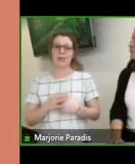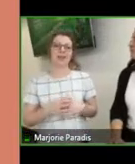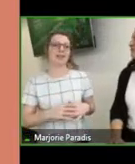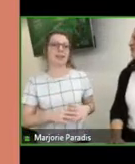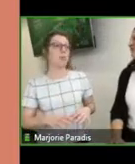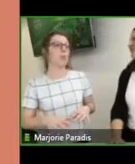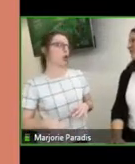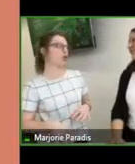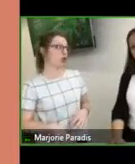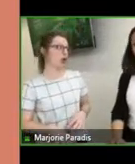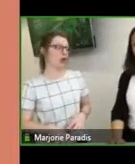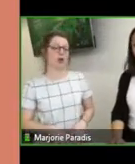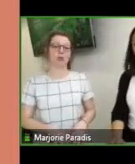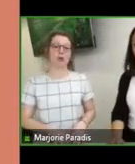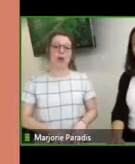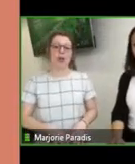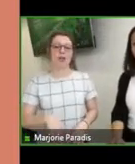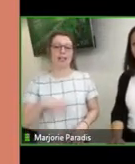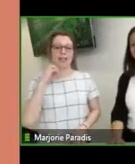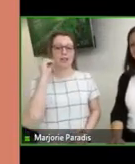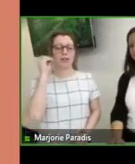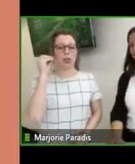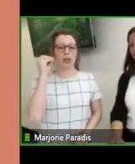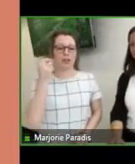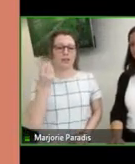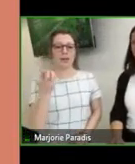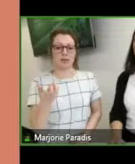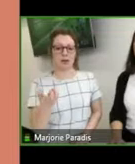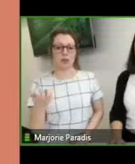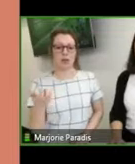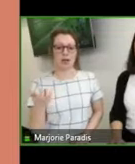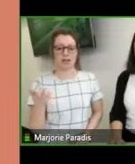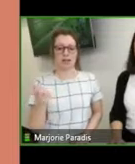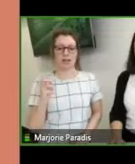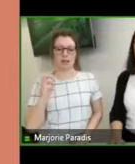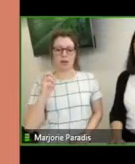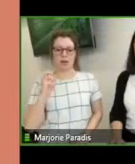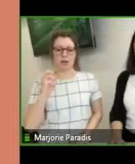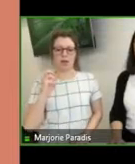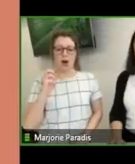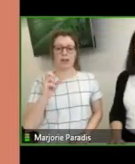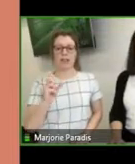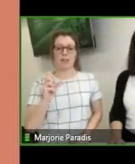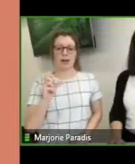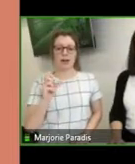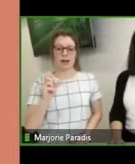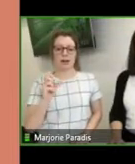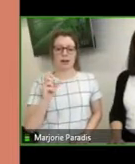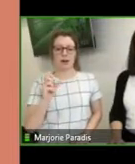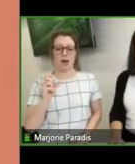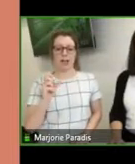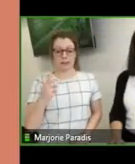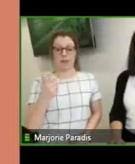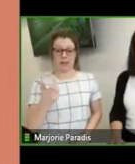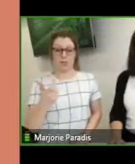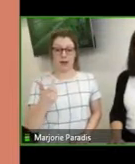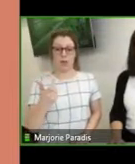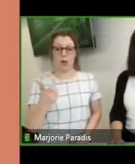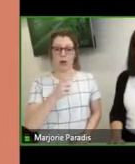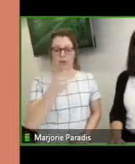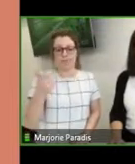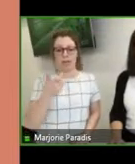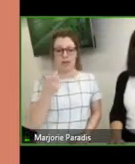des potentiels producteurs de contenu. Donc, la question de l'intention de l'auteur, ça devient comme un élément clé